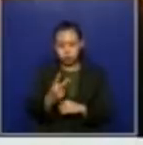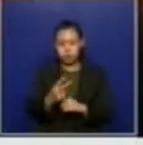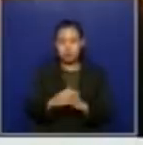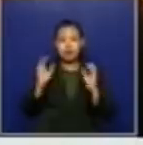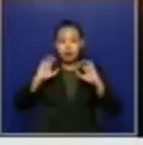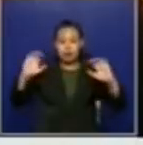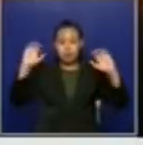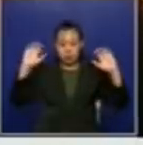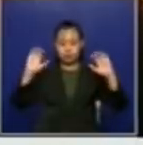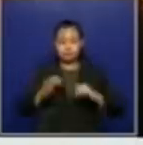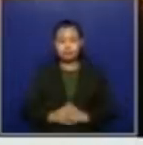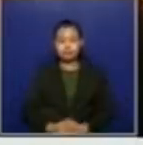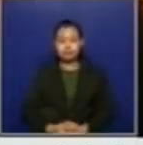เนี่ย